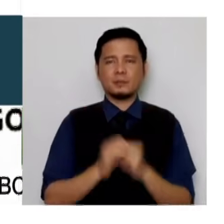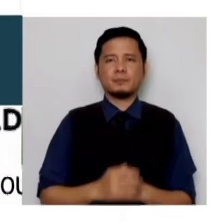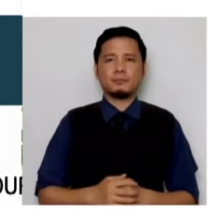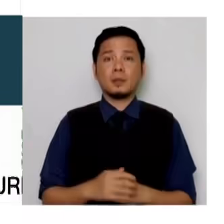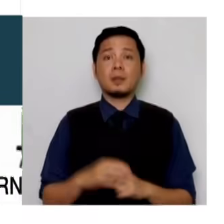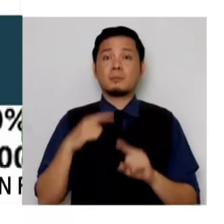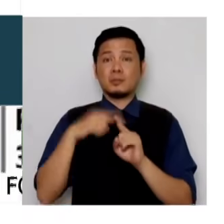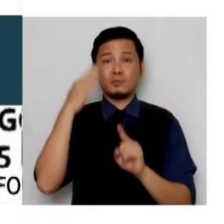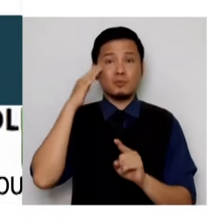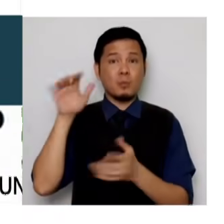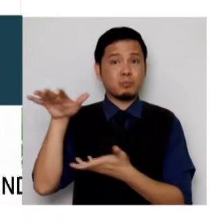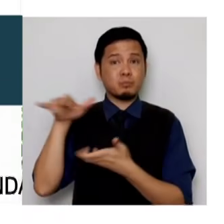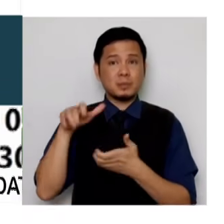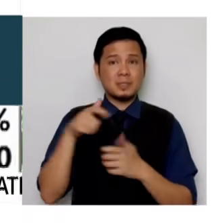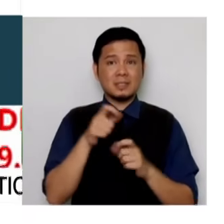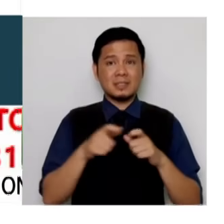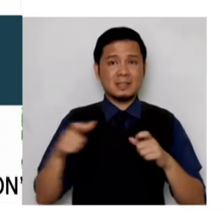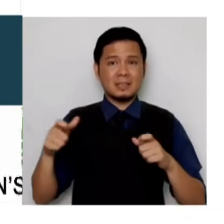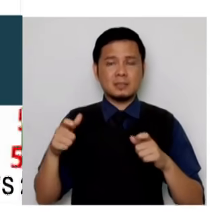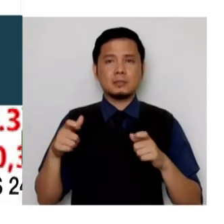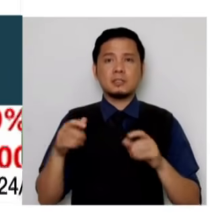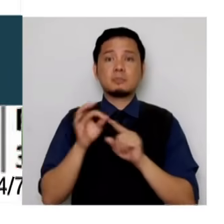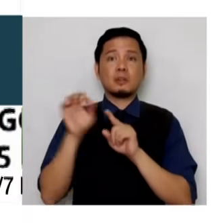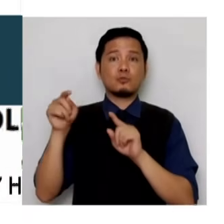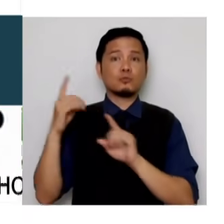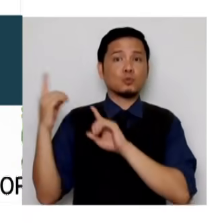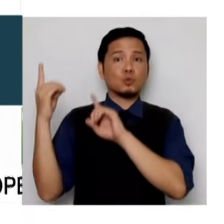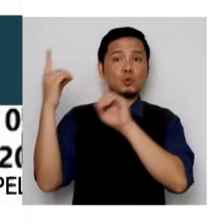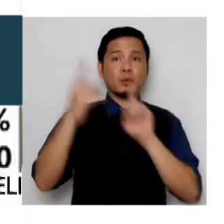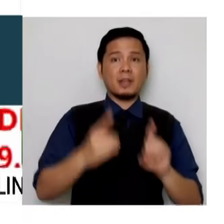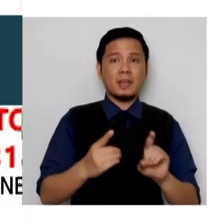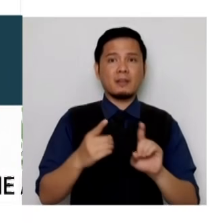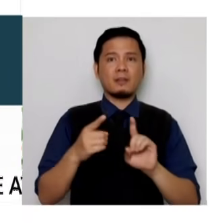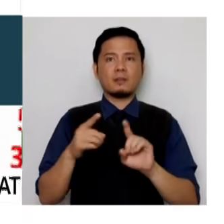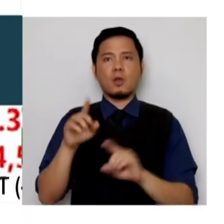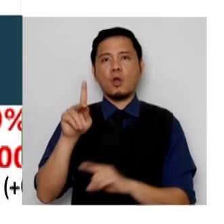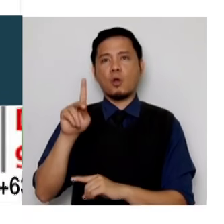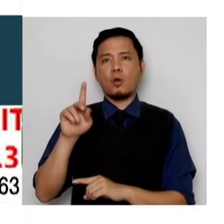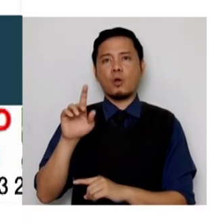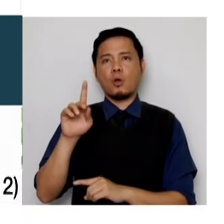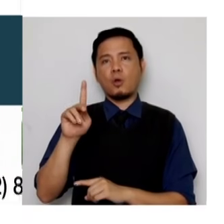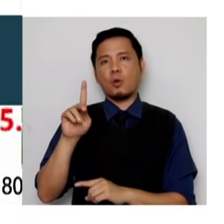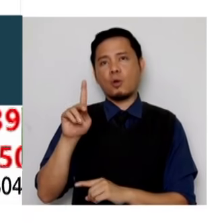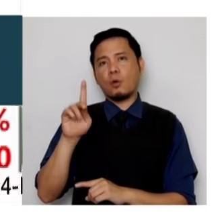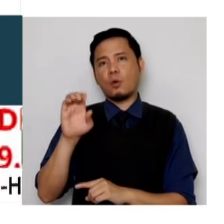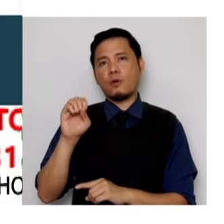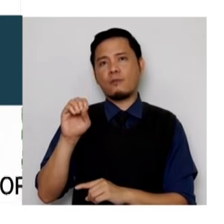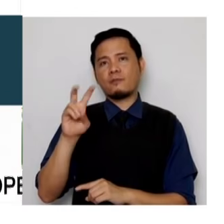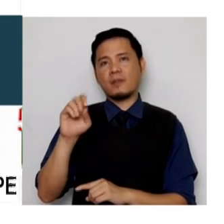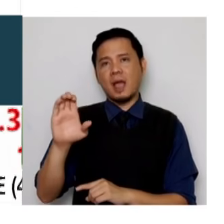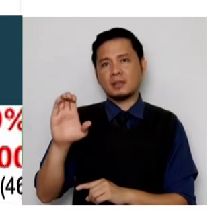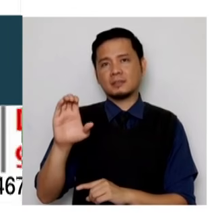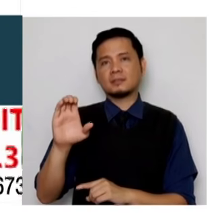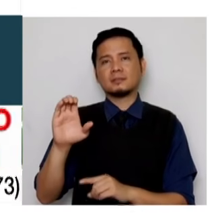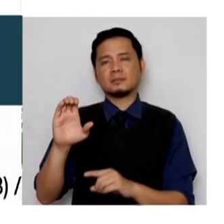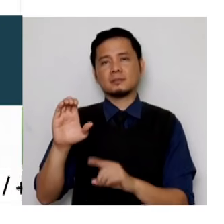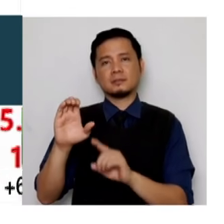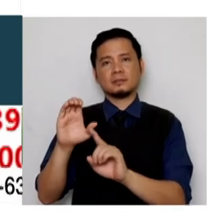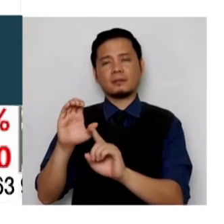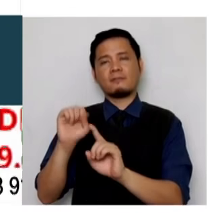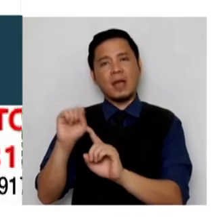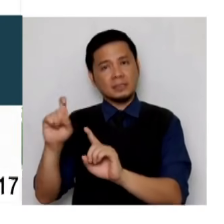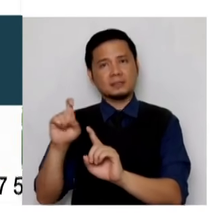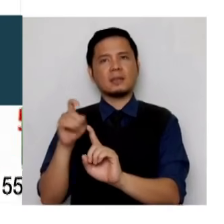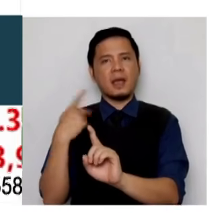bakuna, lalo na yung donated na bakuna ng COVAX, may condition po yan, no? Ang condition po dyan is hindi